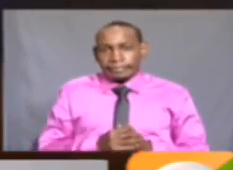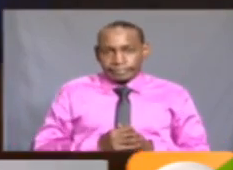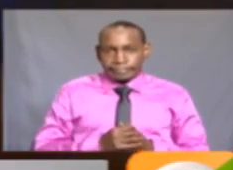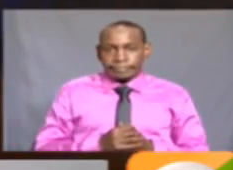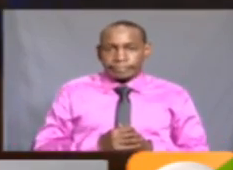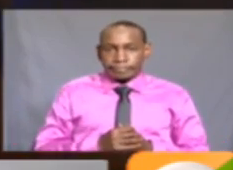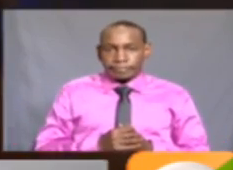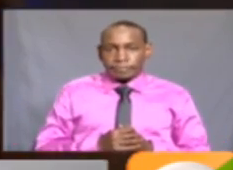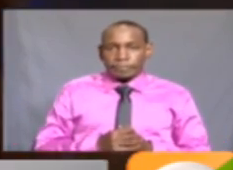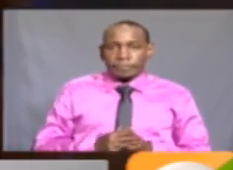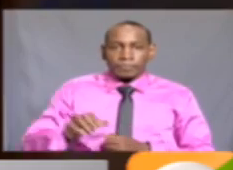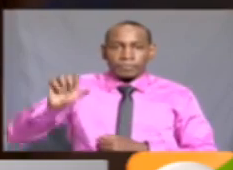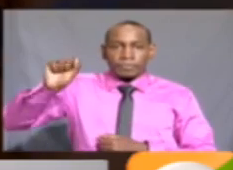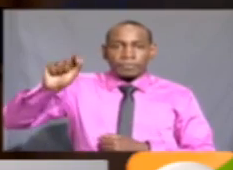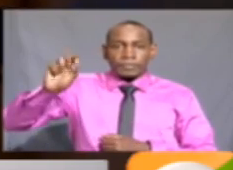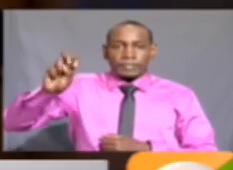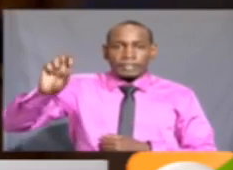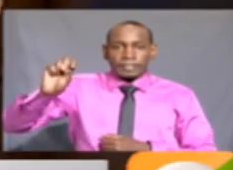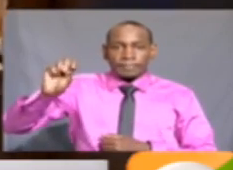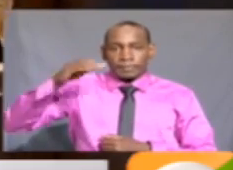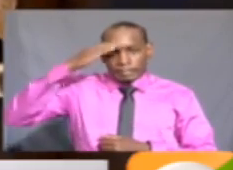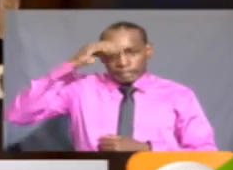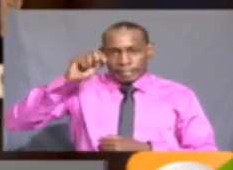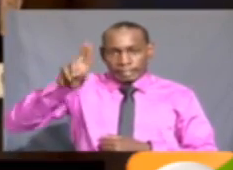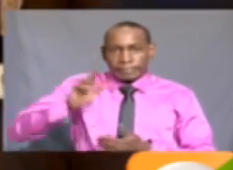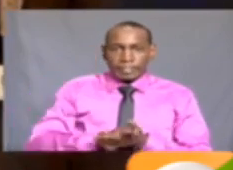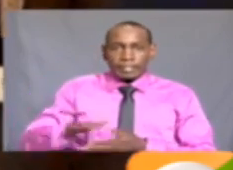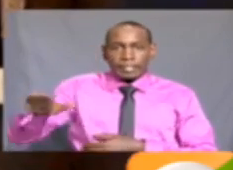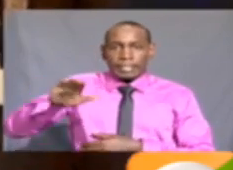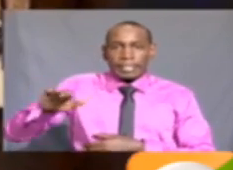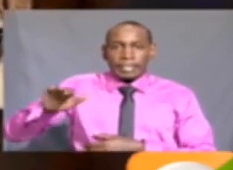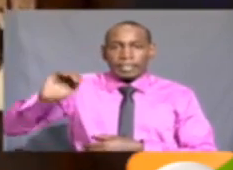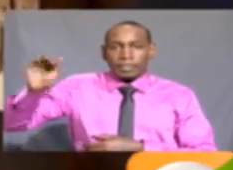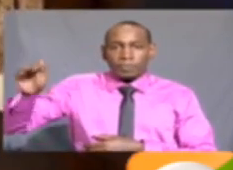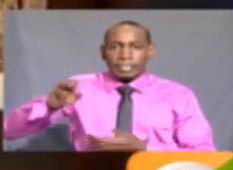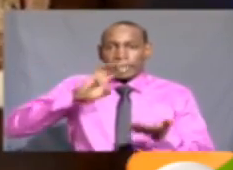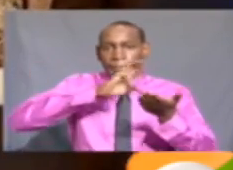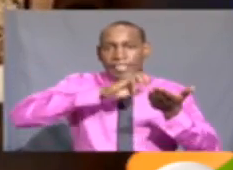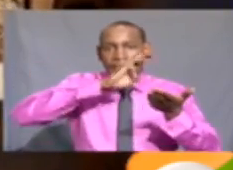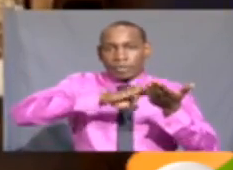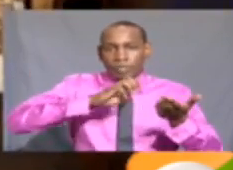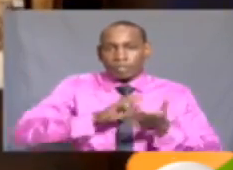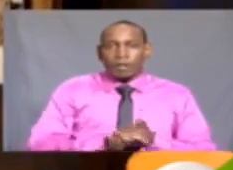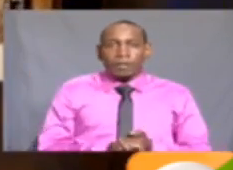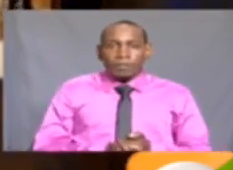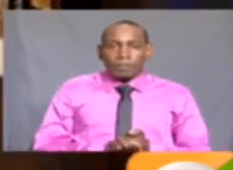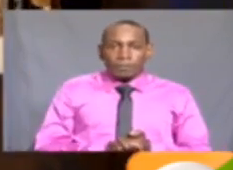Steve Shitera, runinga ya Citizen, Athi River, County ya Machakos.